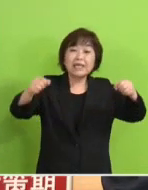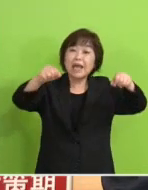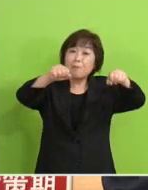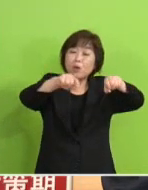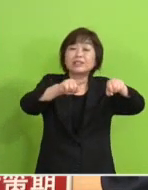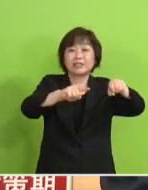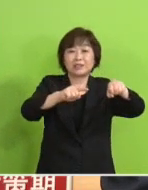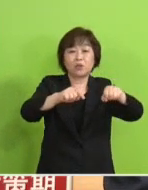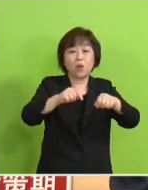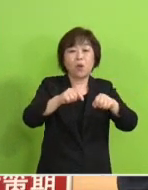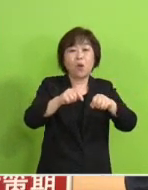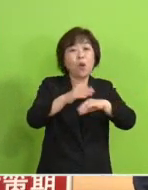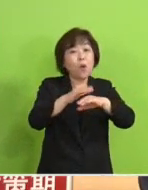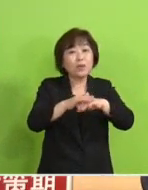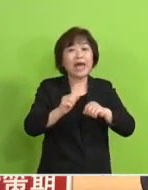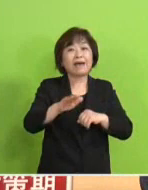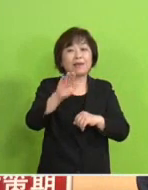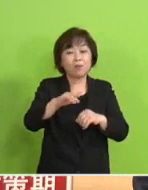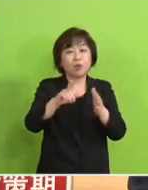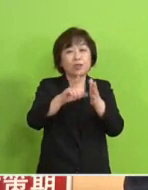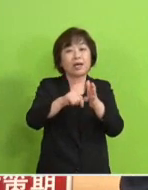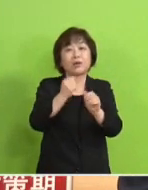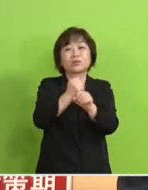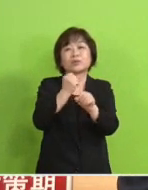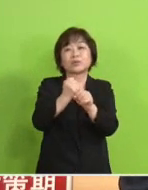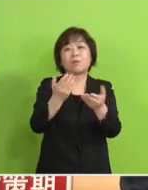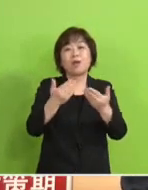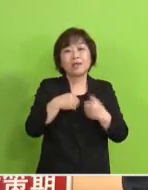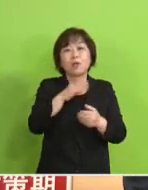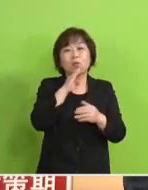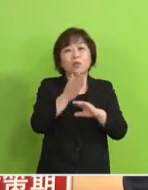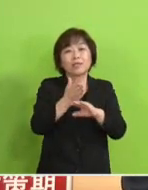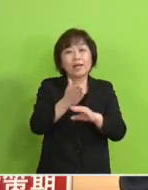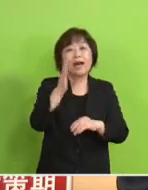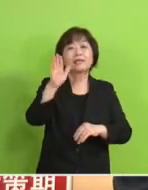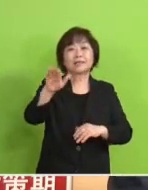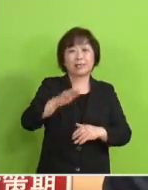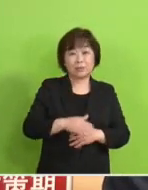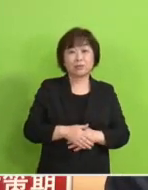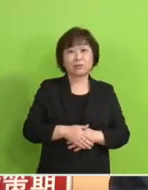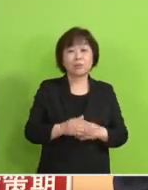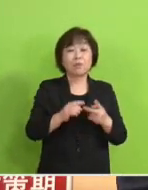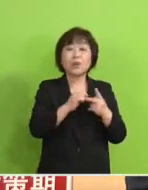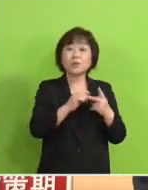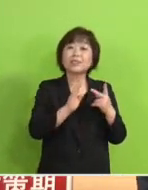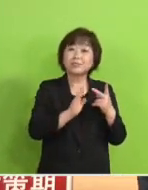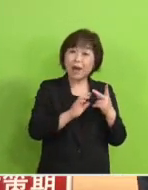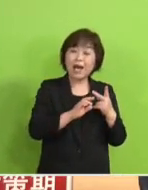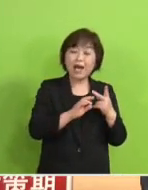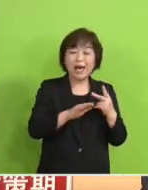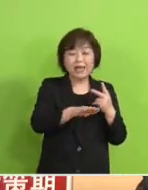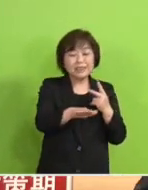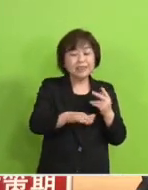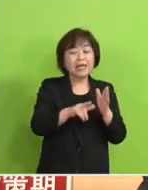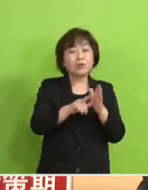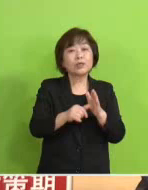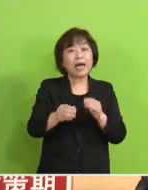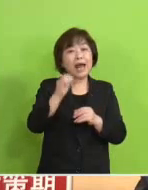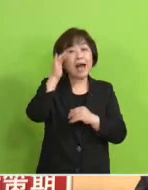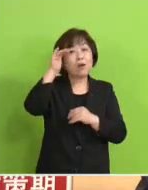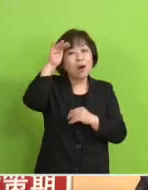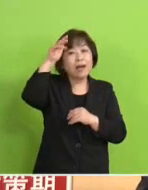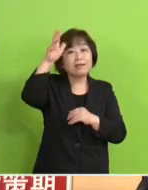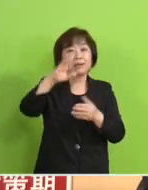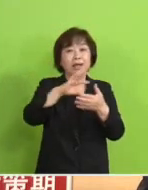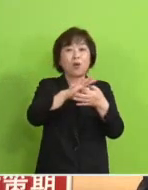っても、この機会を作ってもらい、感謝です。もう一方は、小さい頃から憧